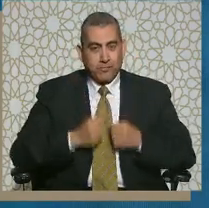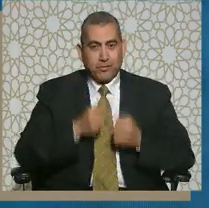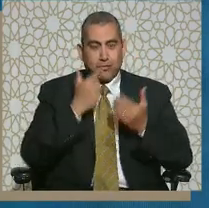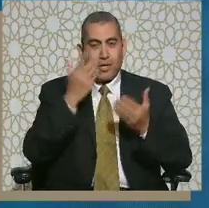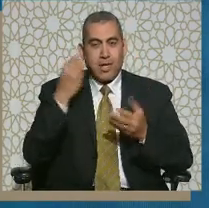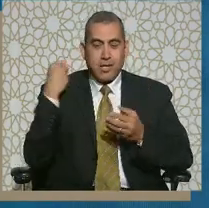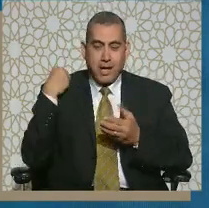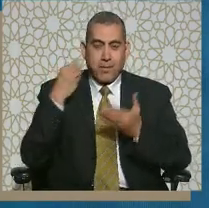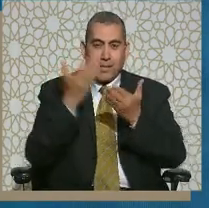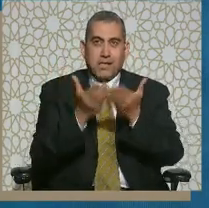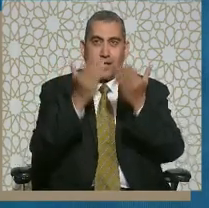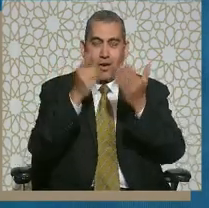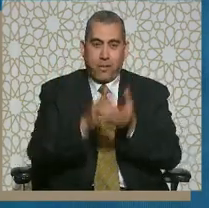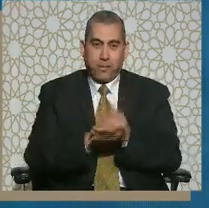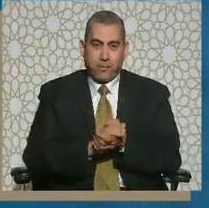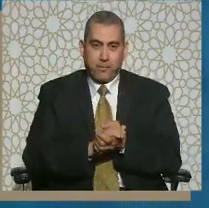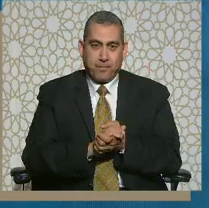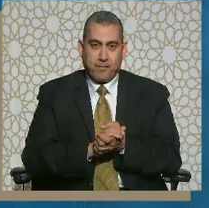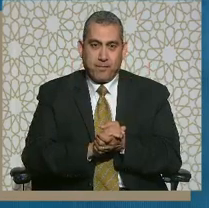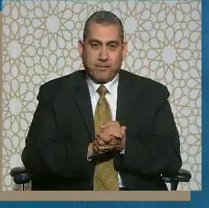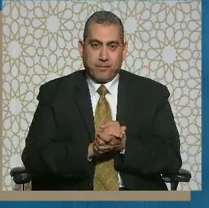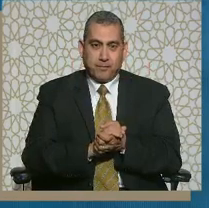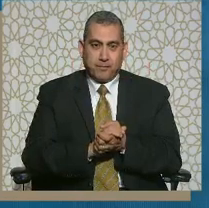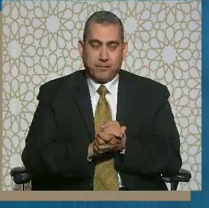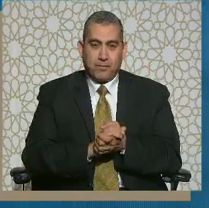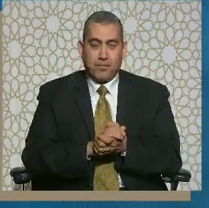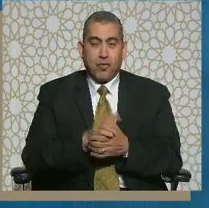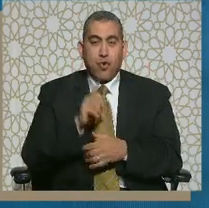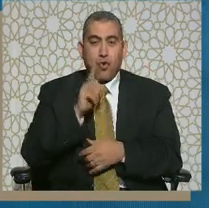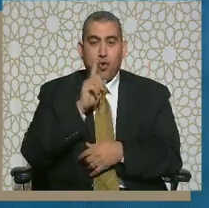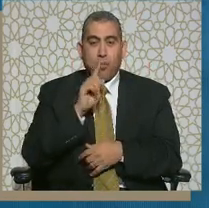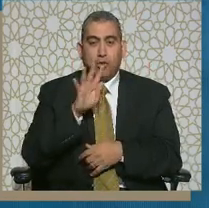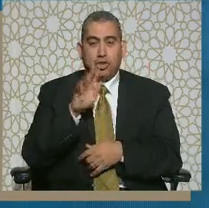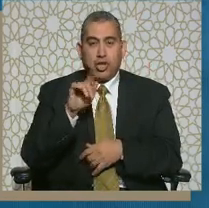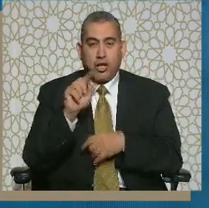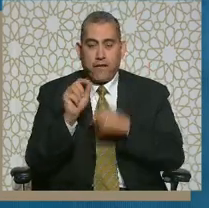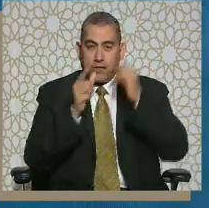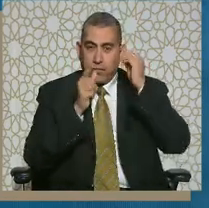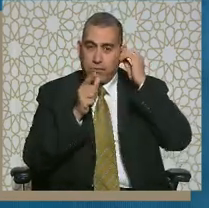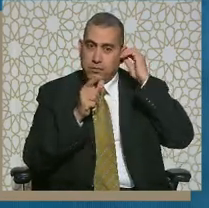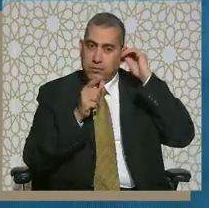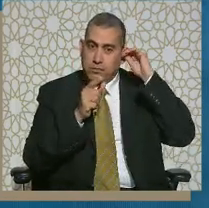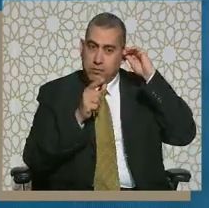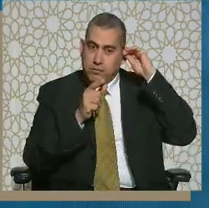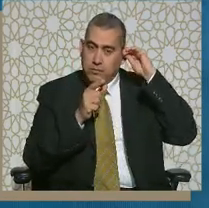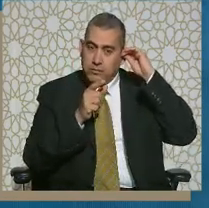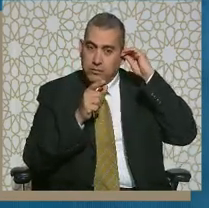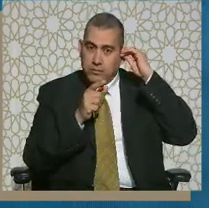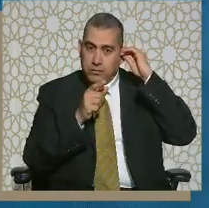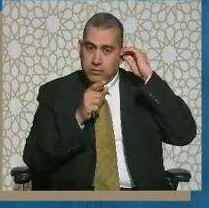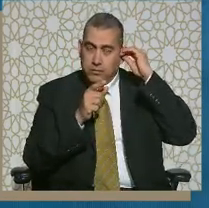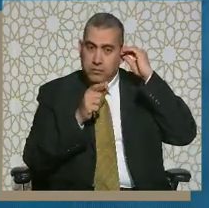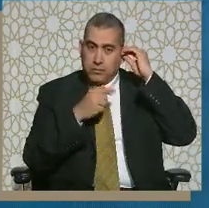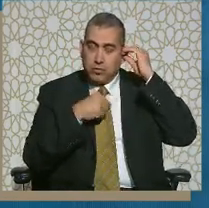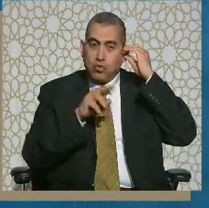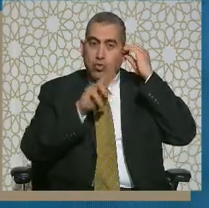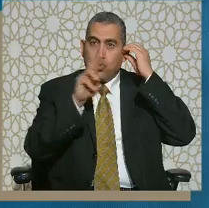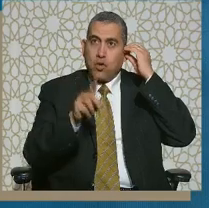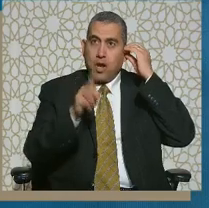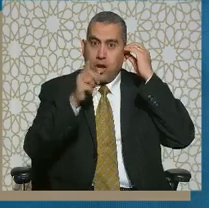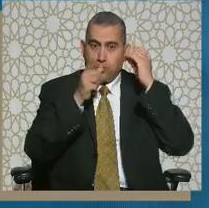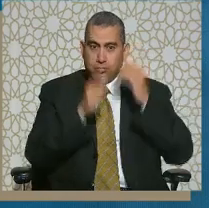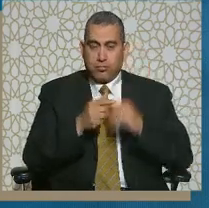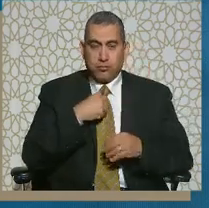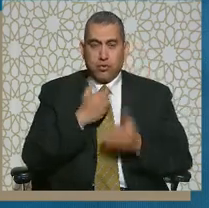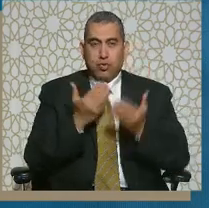حشرات حضرتك يا رب ربنا يبارك لك يا دكتور يا ريف حاج ام شريف انا يعني انا يعني اسال الله سبحانه وتعالى على ان يعني